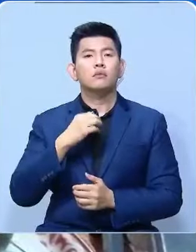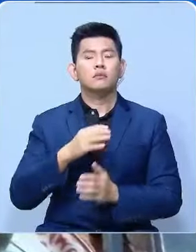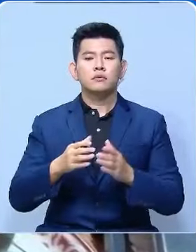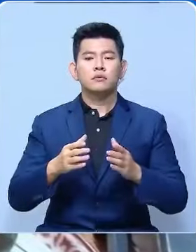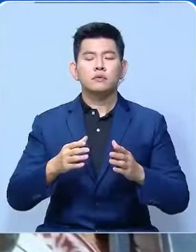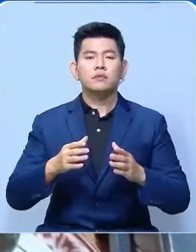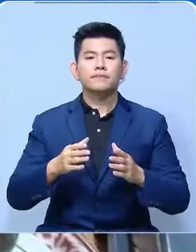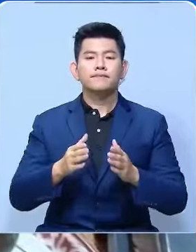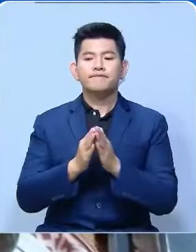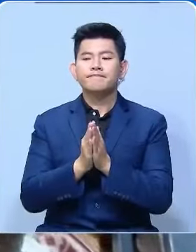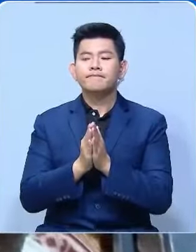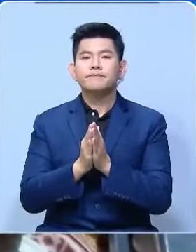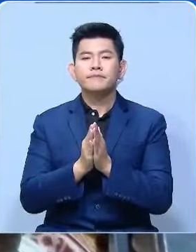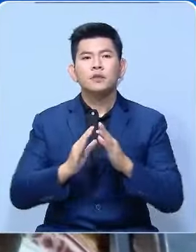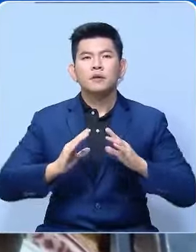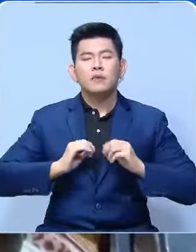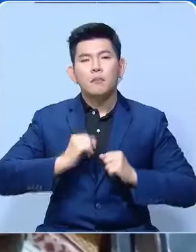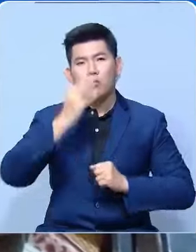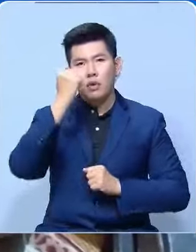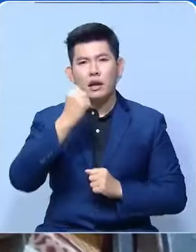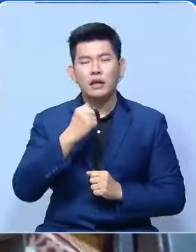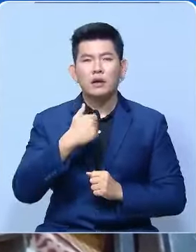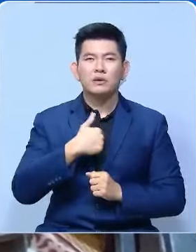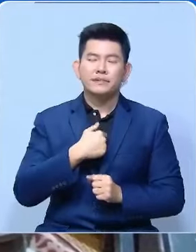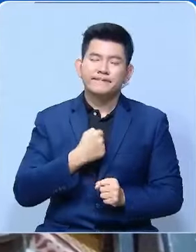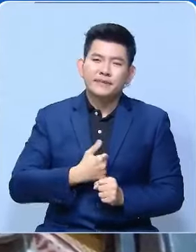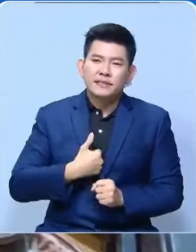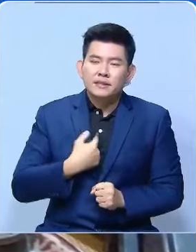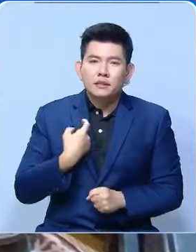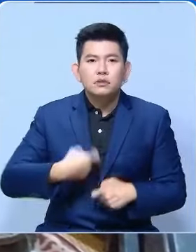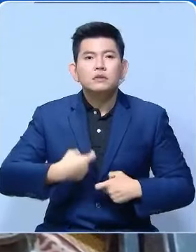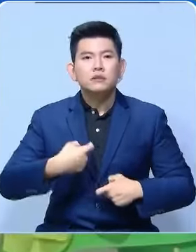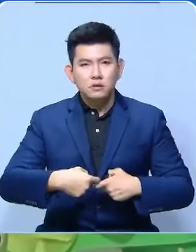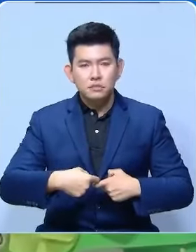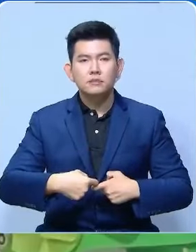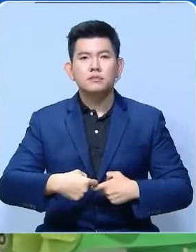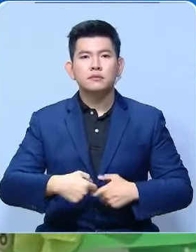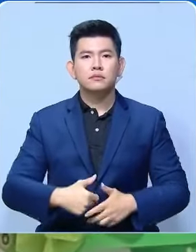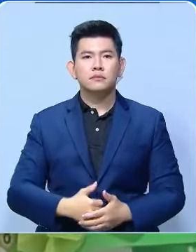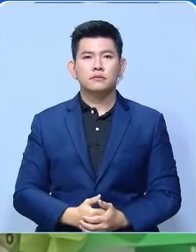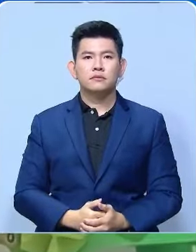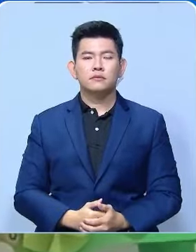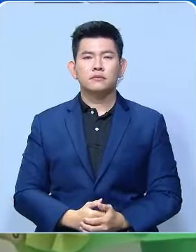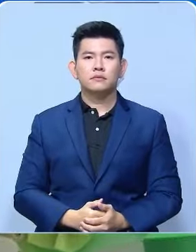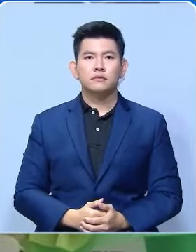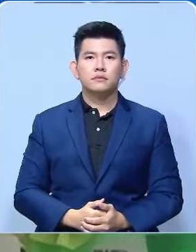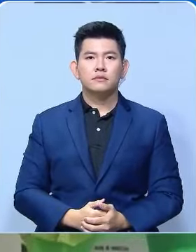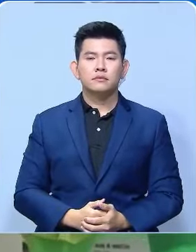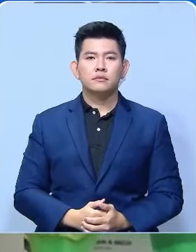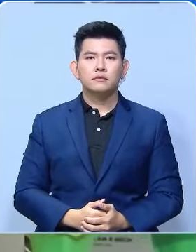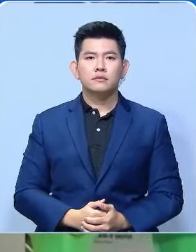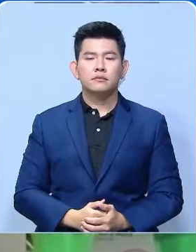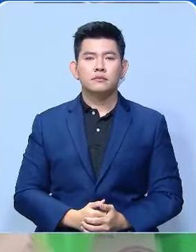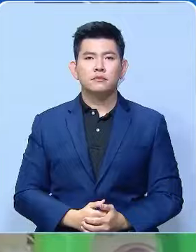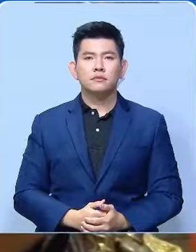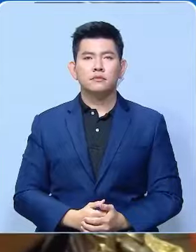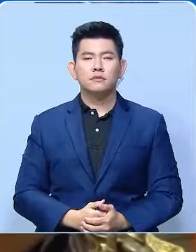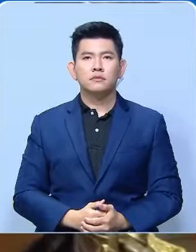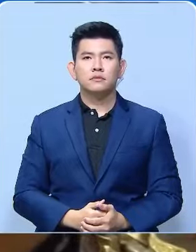คงต้องเข้าใจเขาสูญเสียเขายังทำใจรับเหตุการณ์ที่เกิดขึ้นยังไม่ได้นะคะคะก็ฟังเสียงกันหน่อย